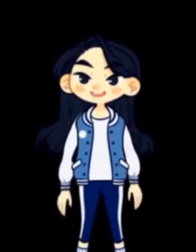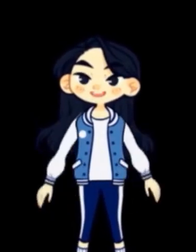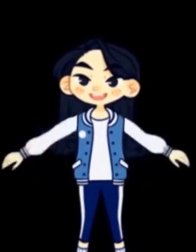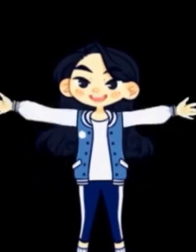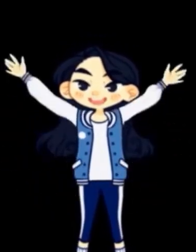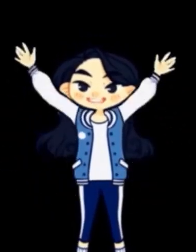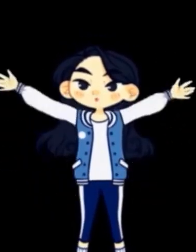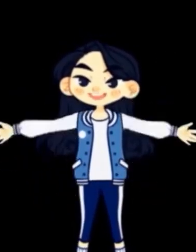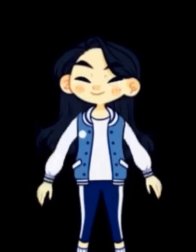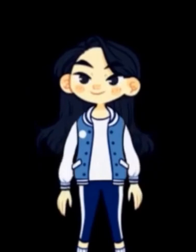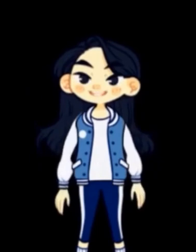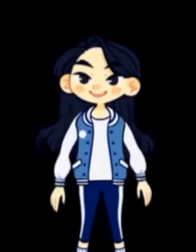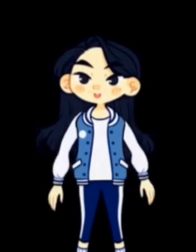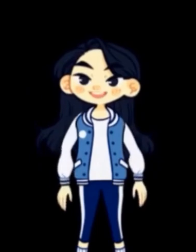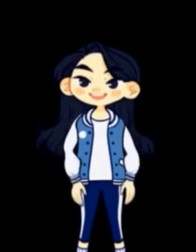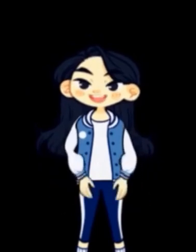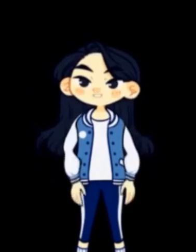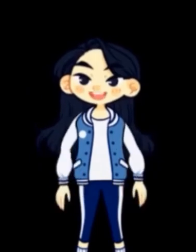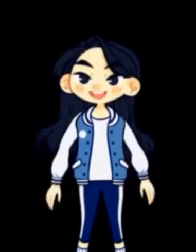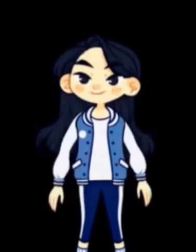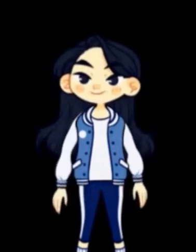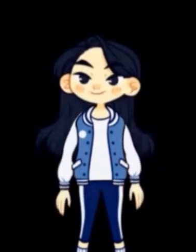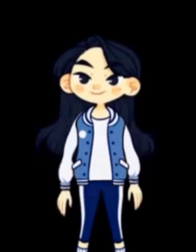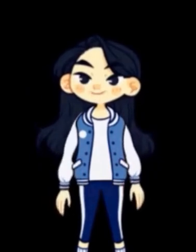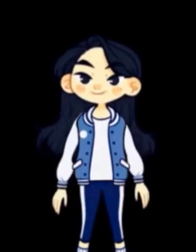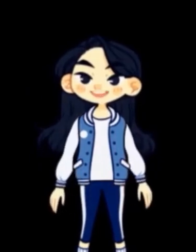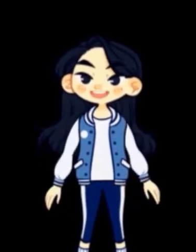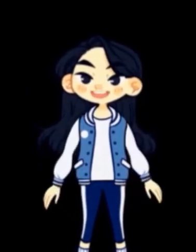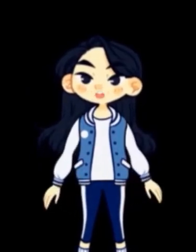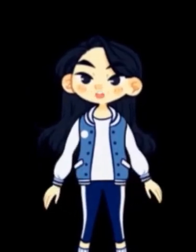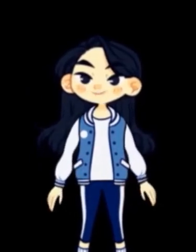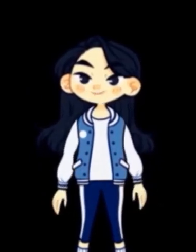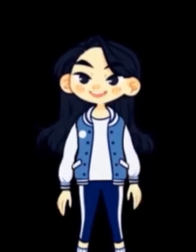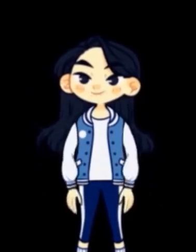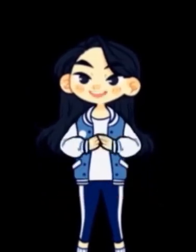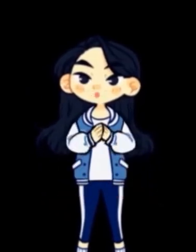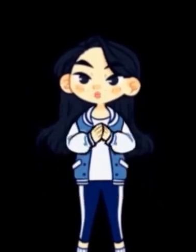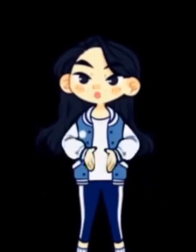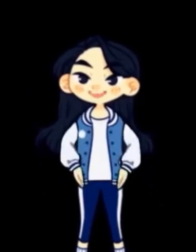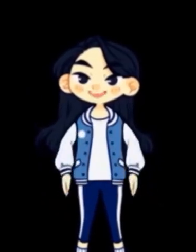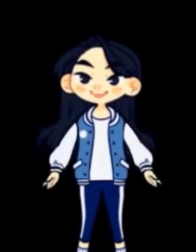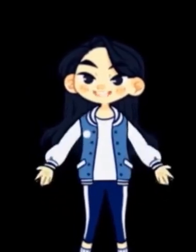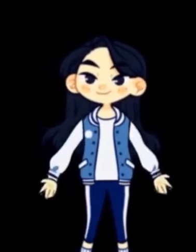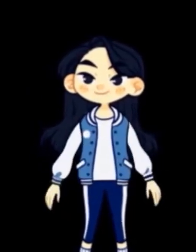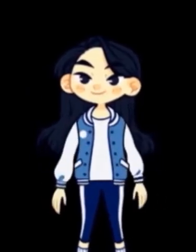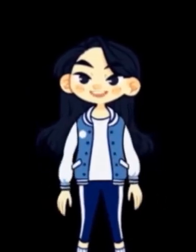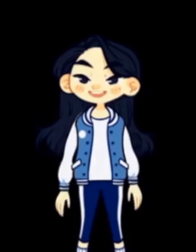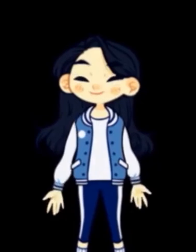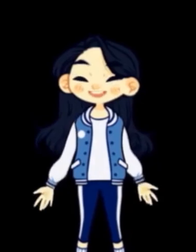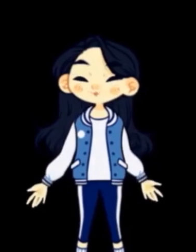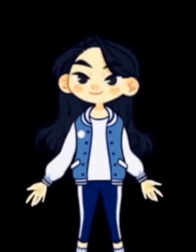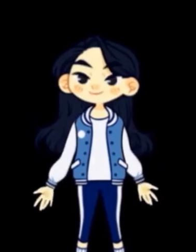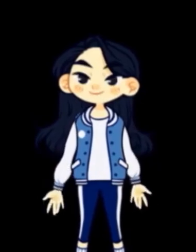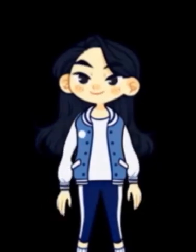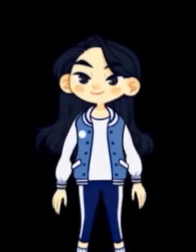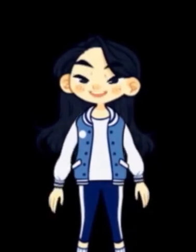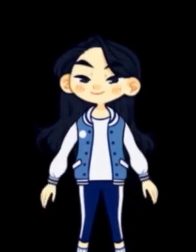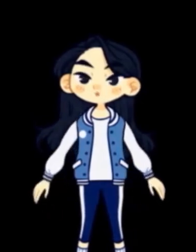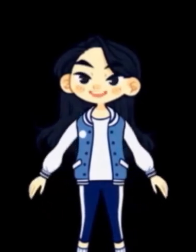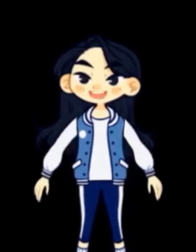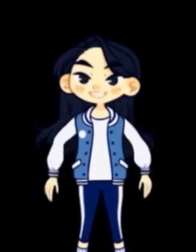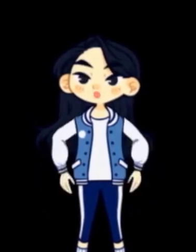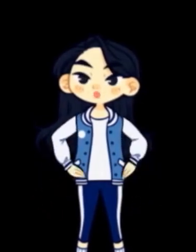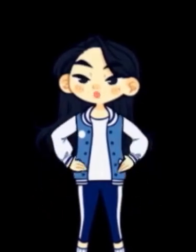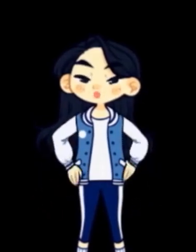si és a l'aire lliure i a prop de l'aigua. Per això el meu color preferit és el blau.